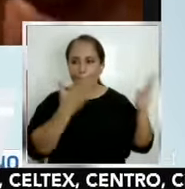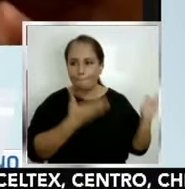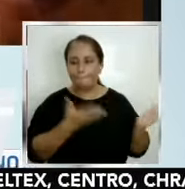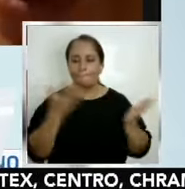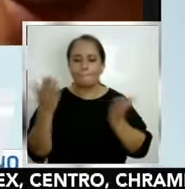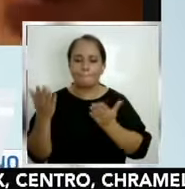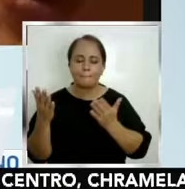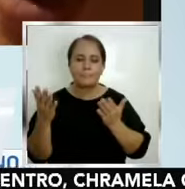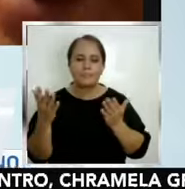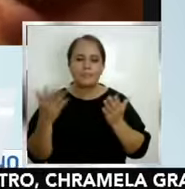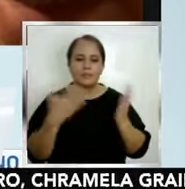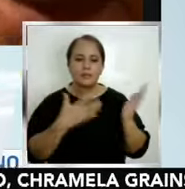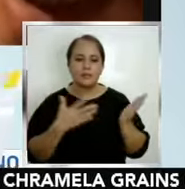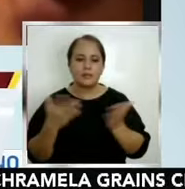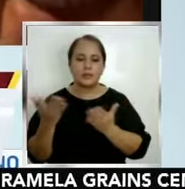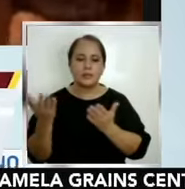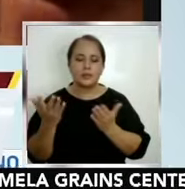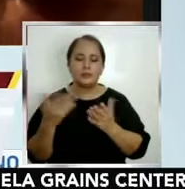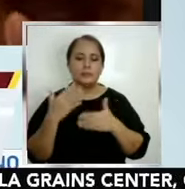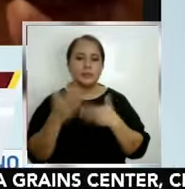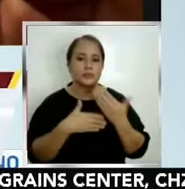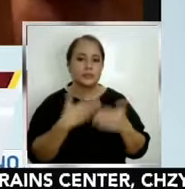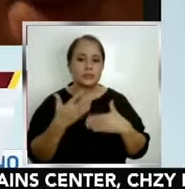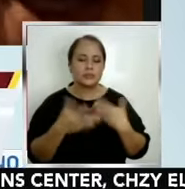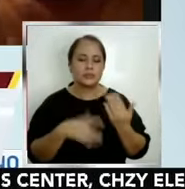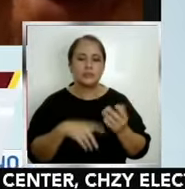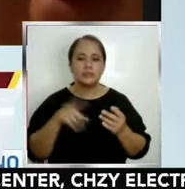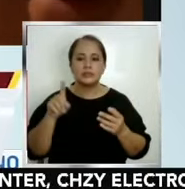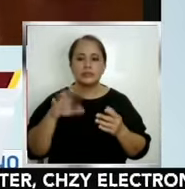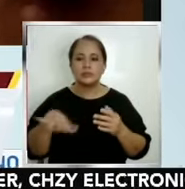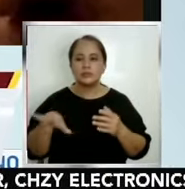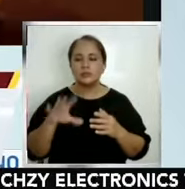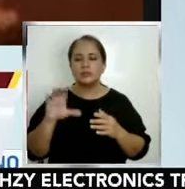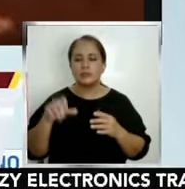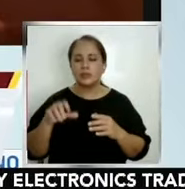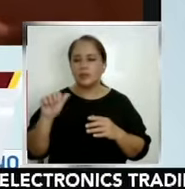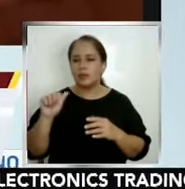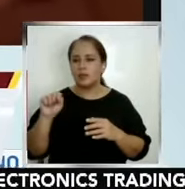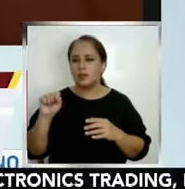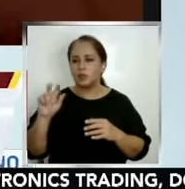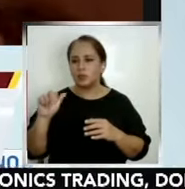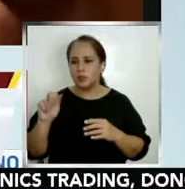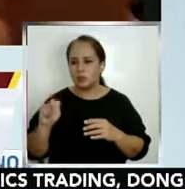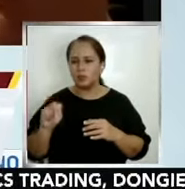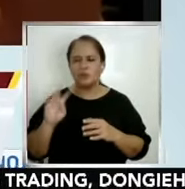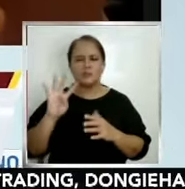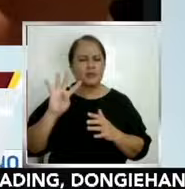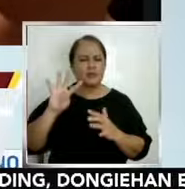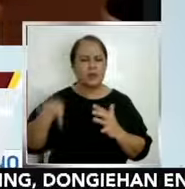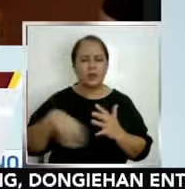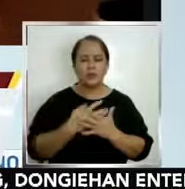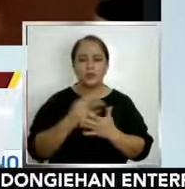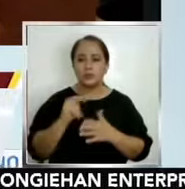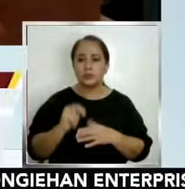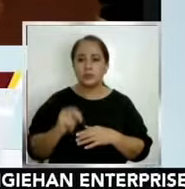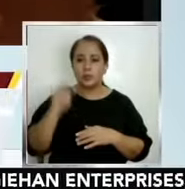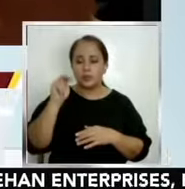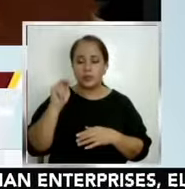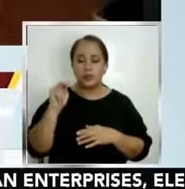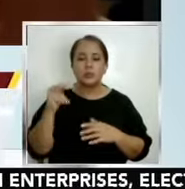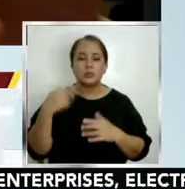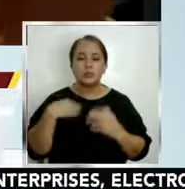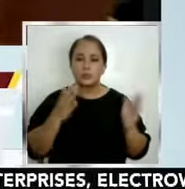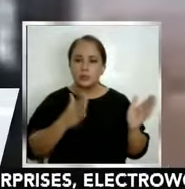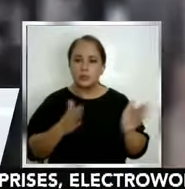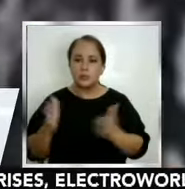na yung proseso sa isang city ng Aswan, about 4 hours north, we arranged na magpahinga sila